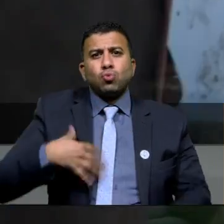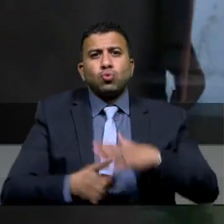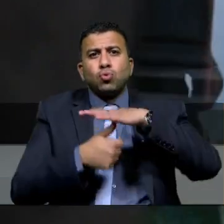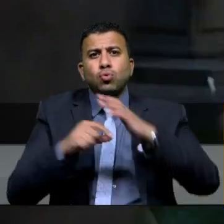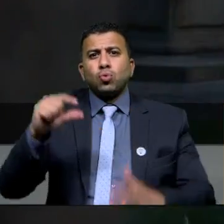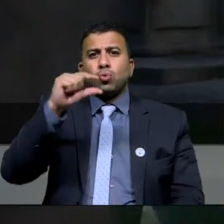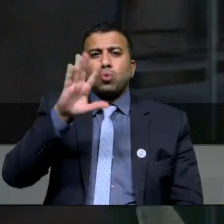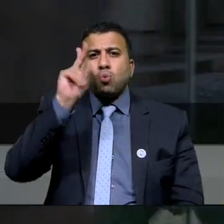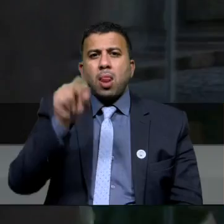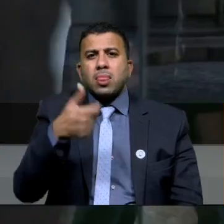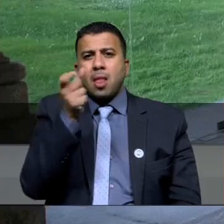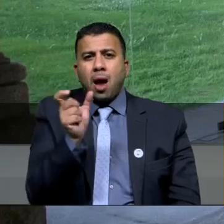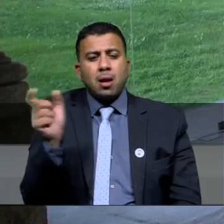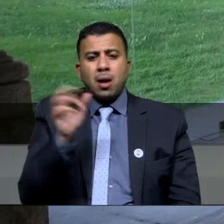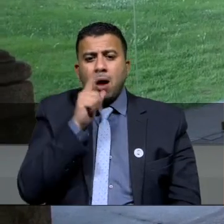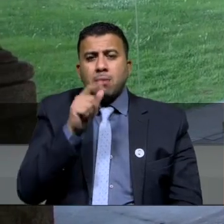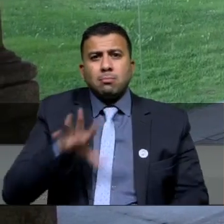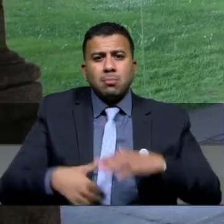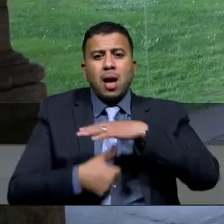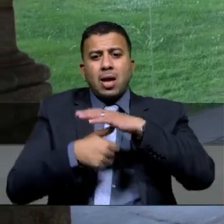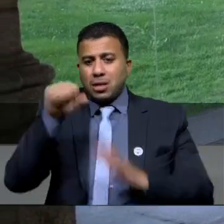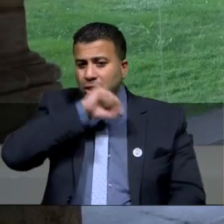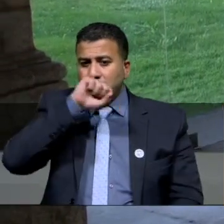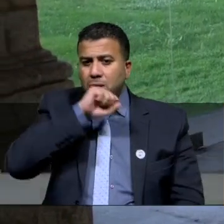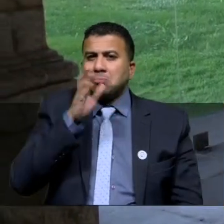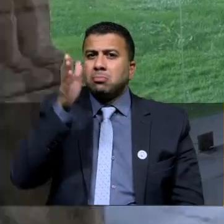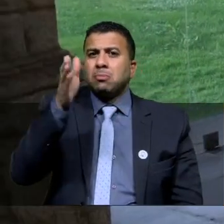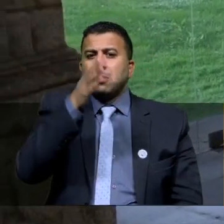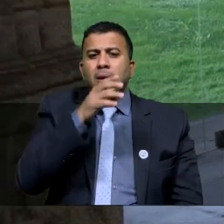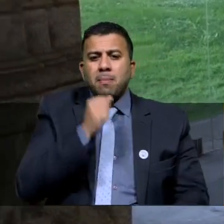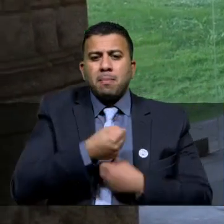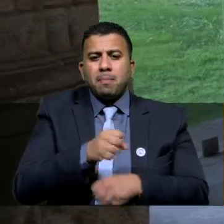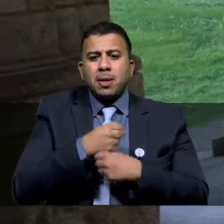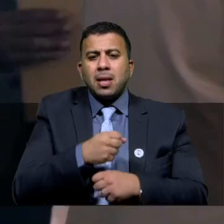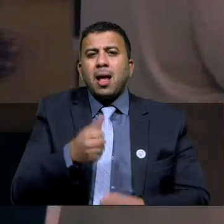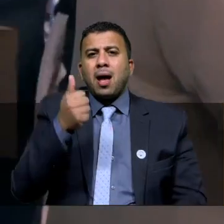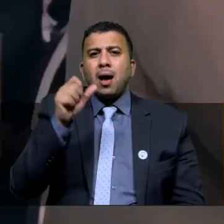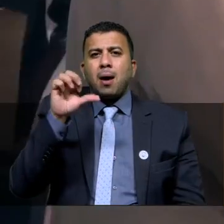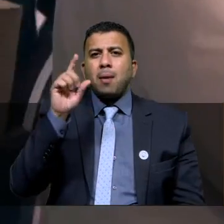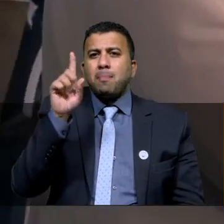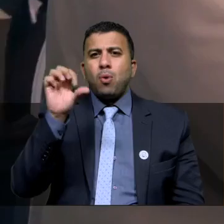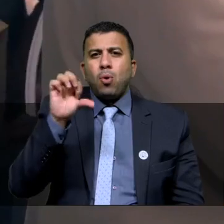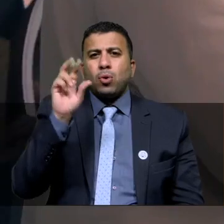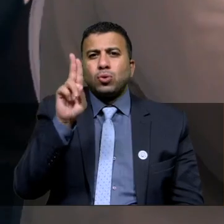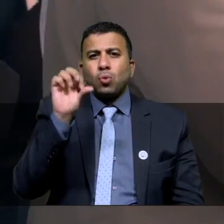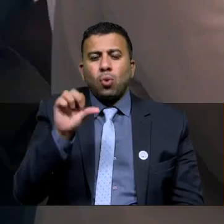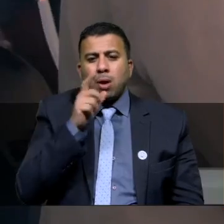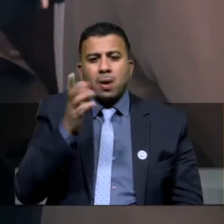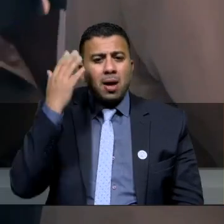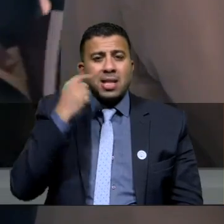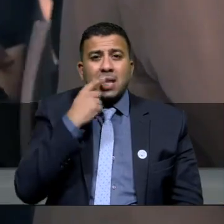عضو المجلس الأعلى حاكم الشارقة في أروقة وأجنحة مكتبة بلدية أبورتو التي تأسست عام